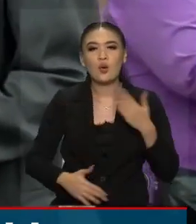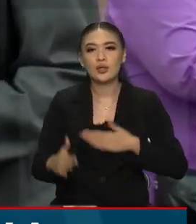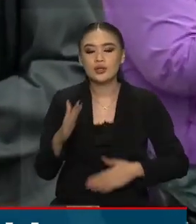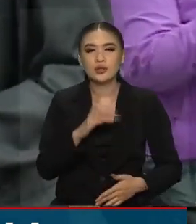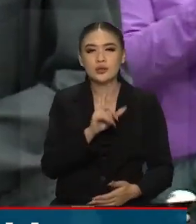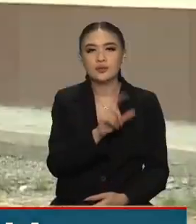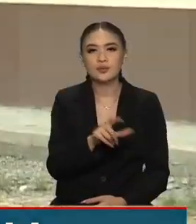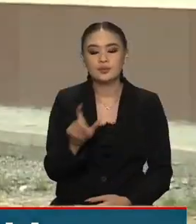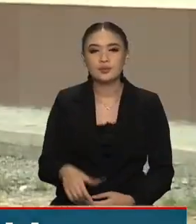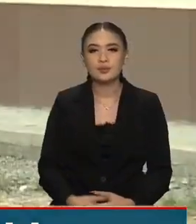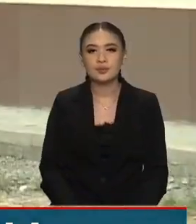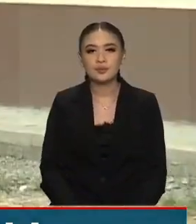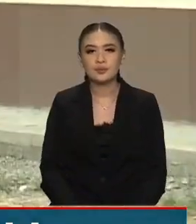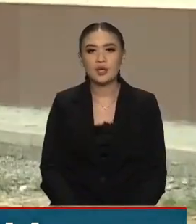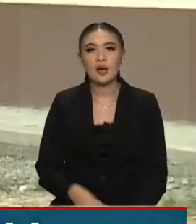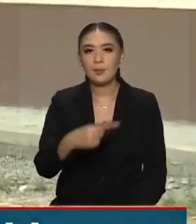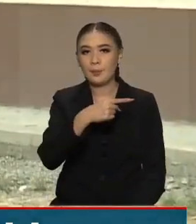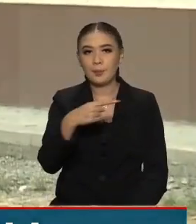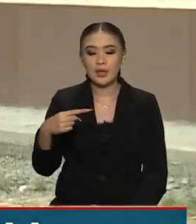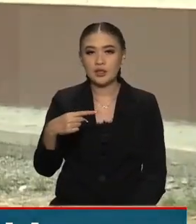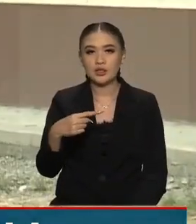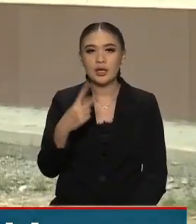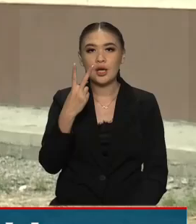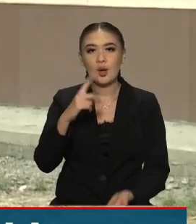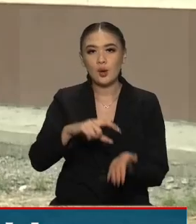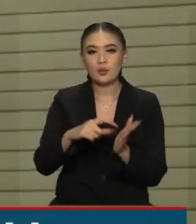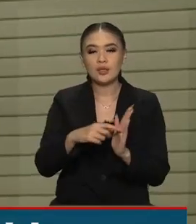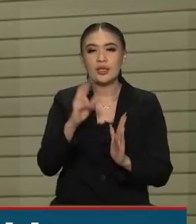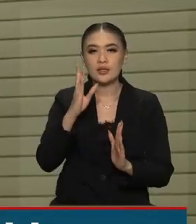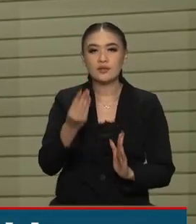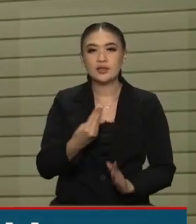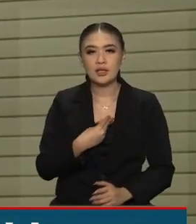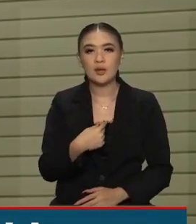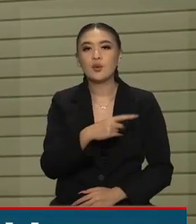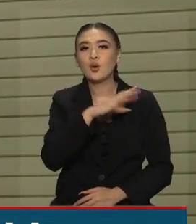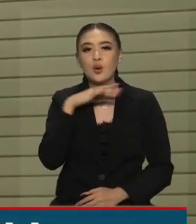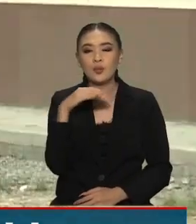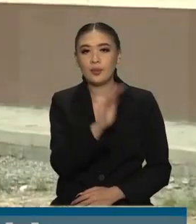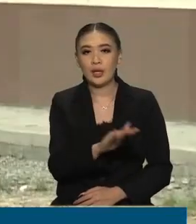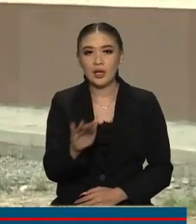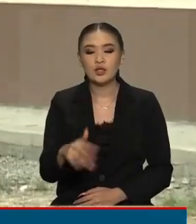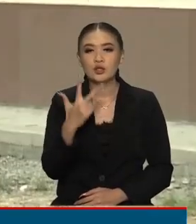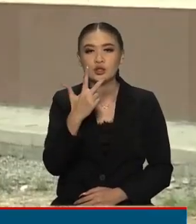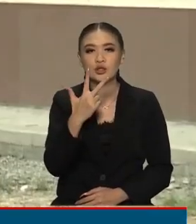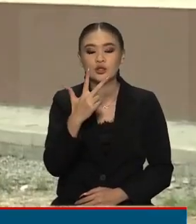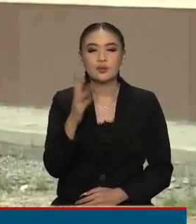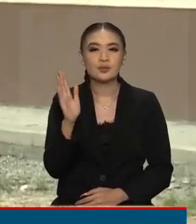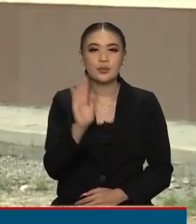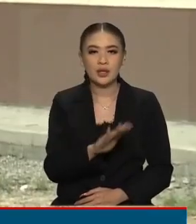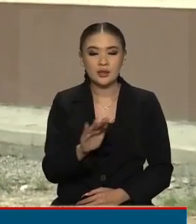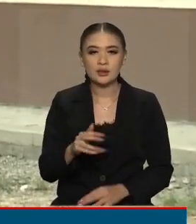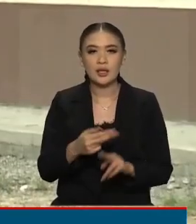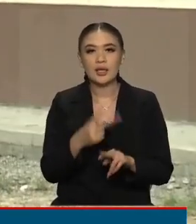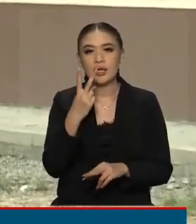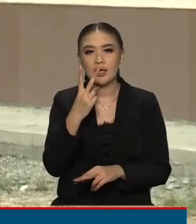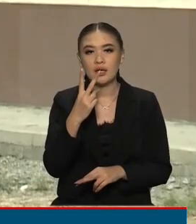шек жоқ. Бірінші қабаттан екі комнатты үй берді. Мен көпбалалы ана болғанда үш баланың анасымын. Екі